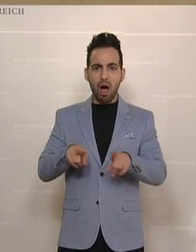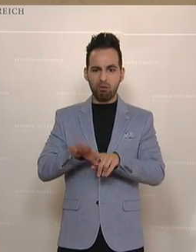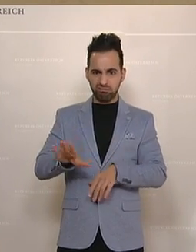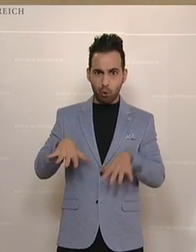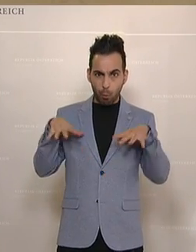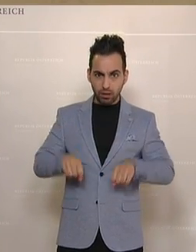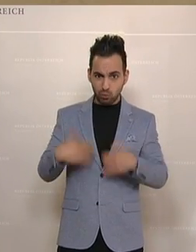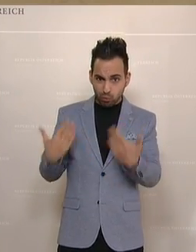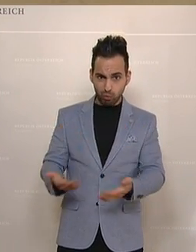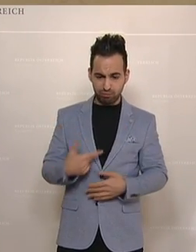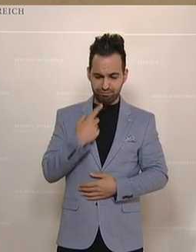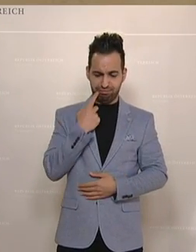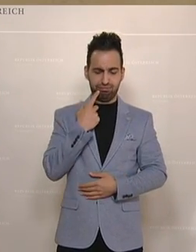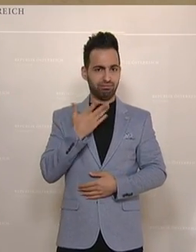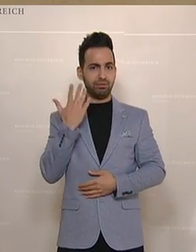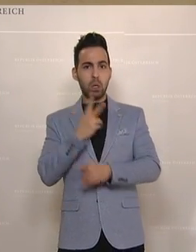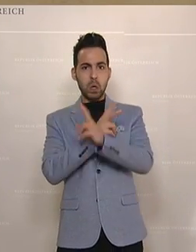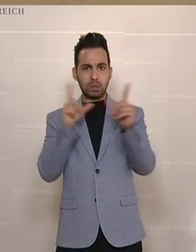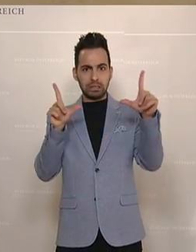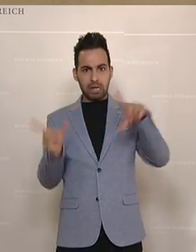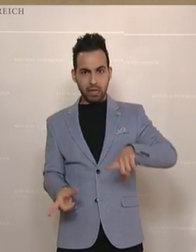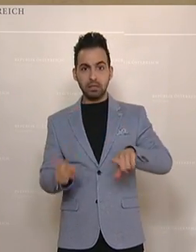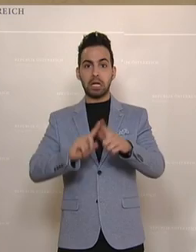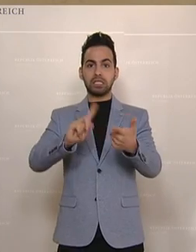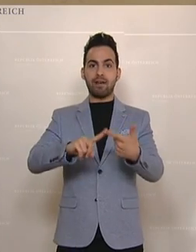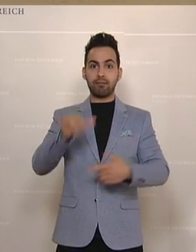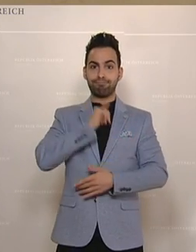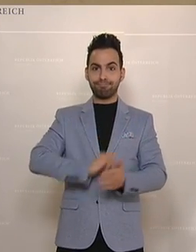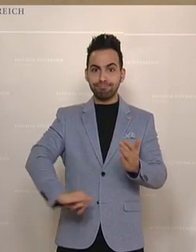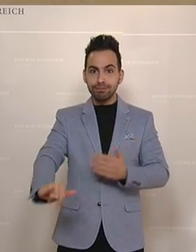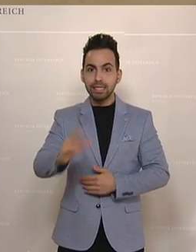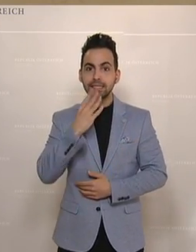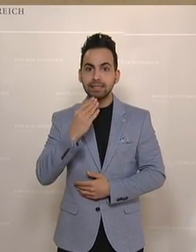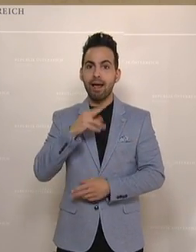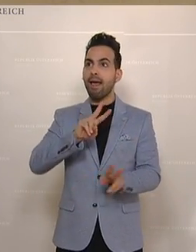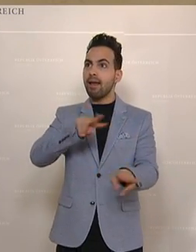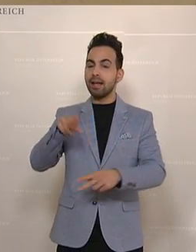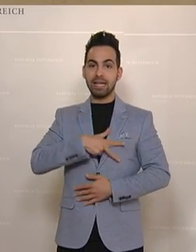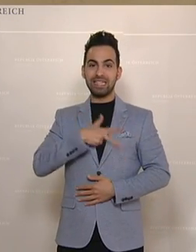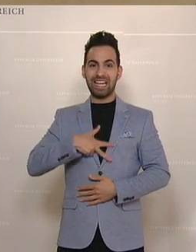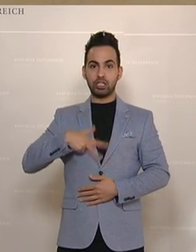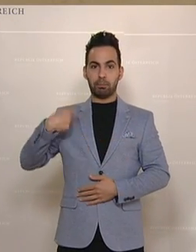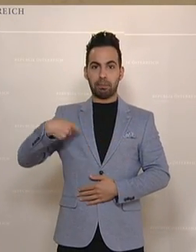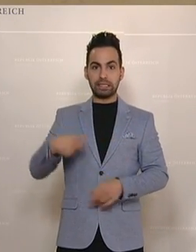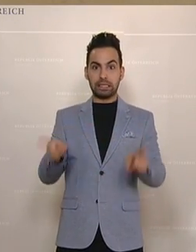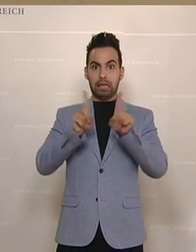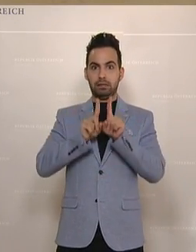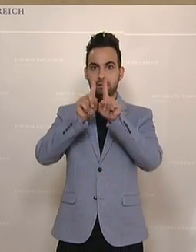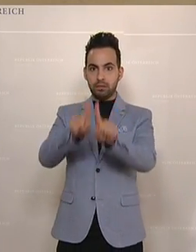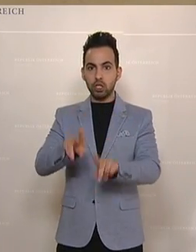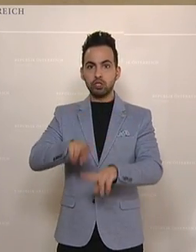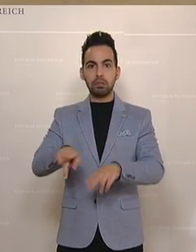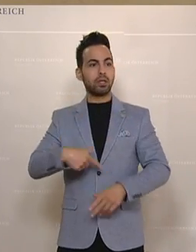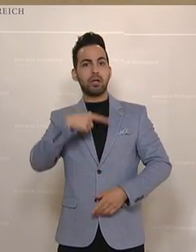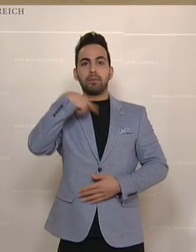in Frage gestellt hat. Dann ging es weiter mit Reisen nach Israel in Kombination mit dem dänischen Präsidenten, wo dann kritisiert